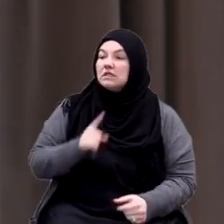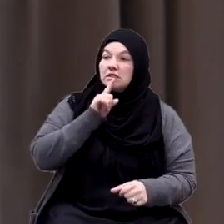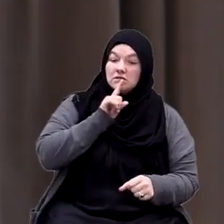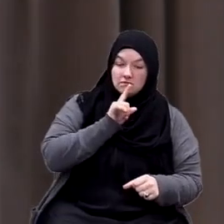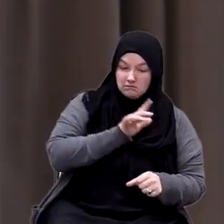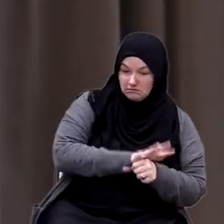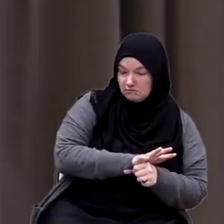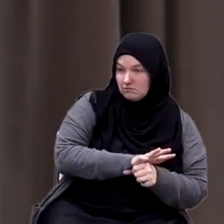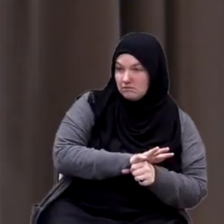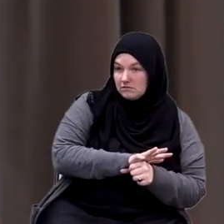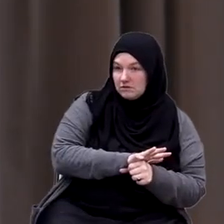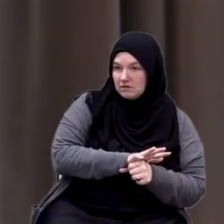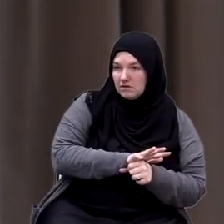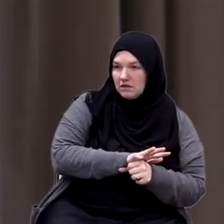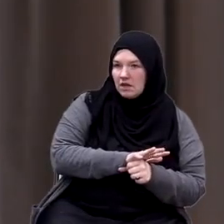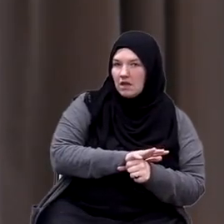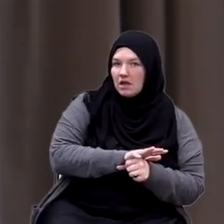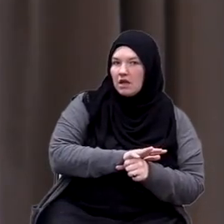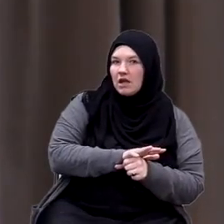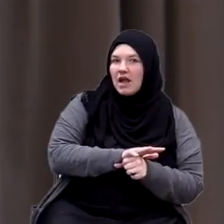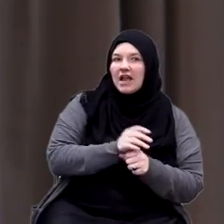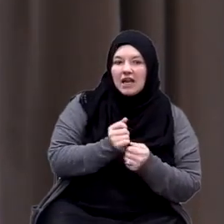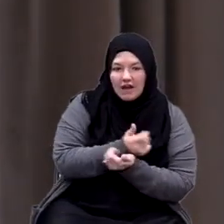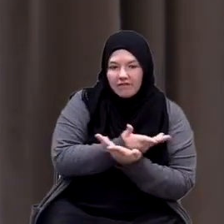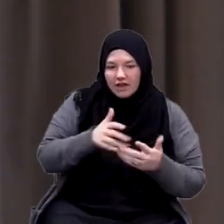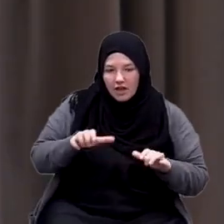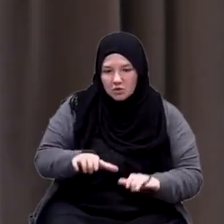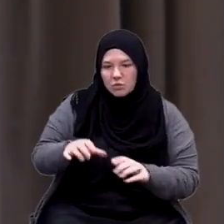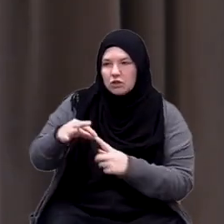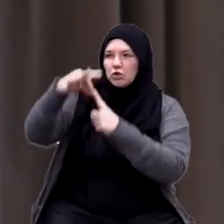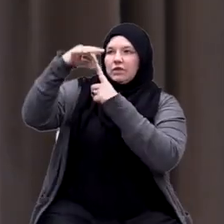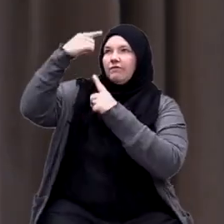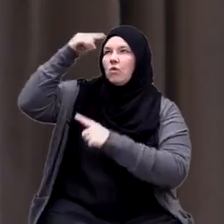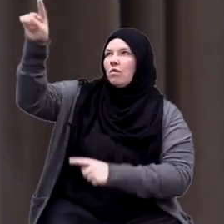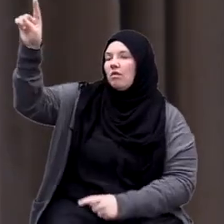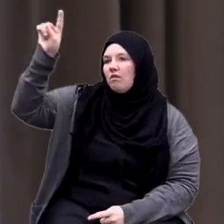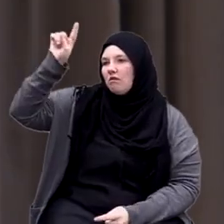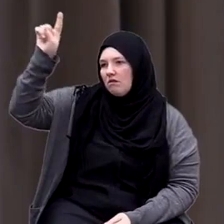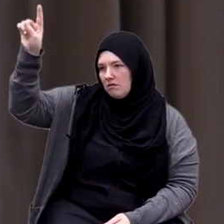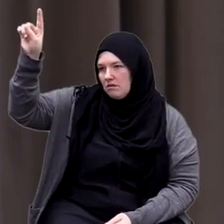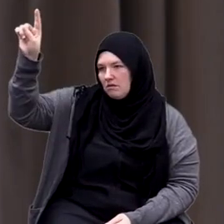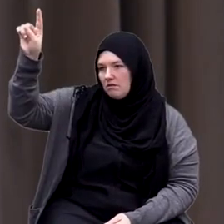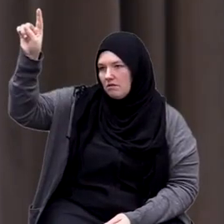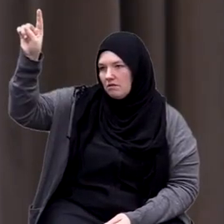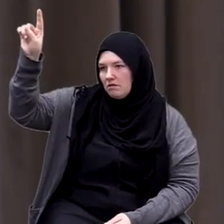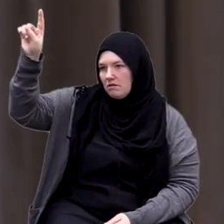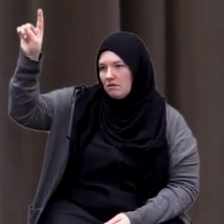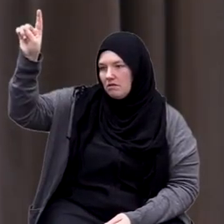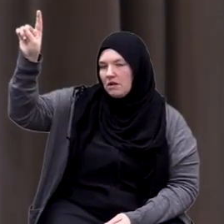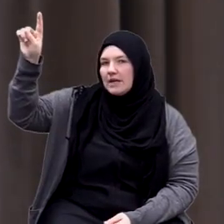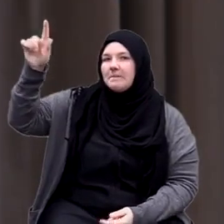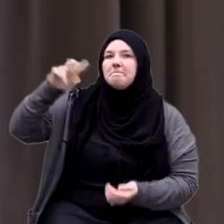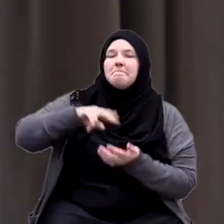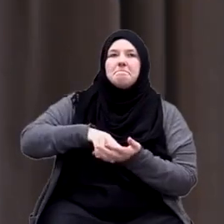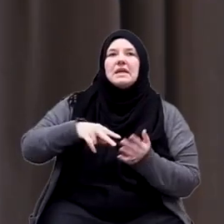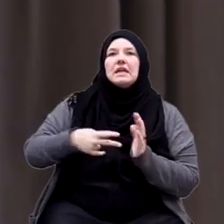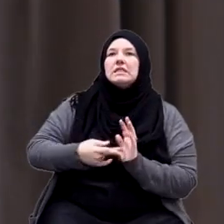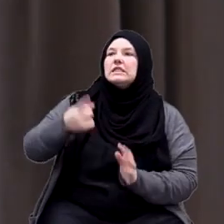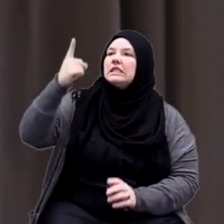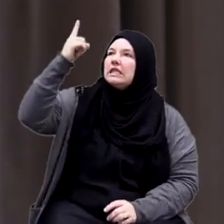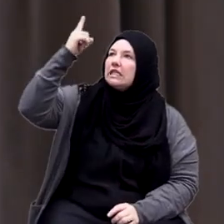and exclusively for Allah. لا شريك له means he is